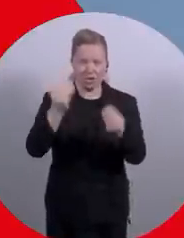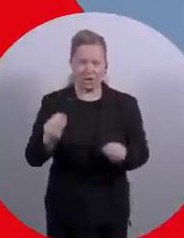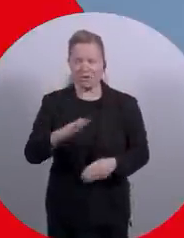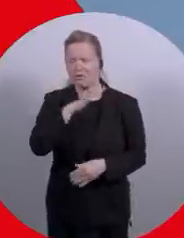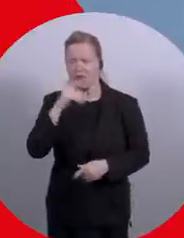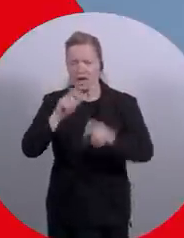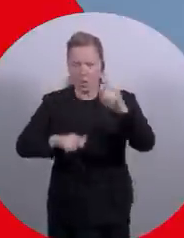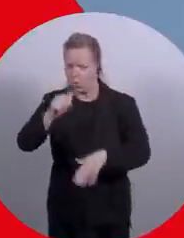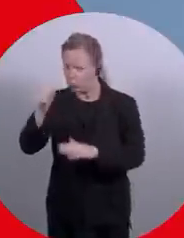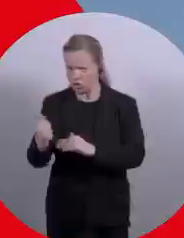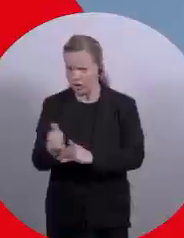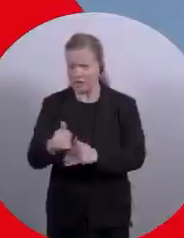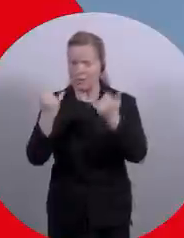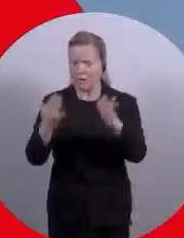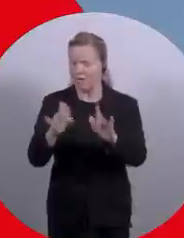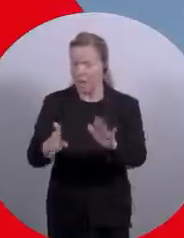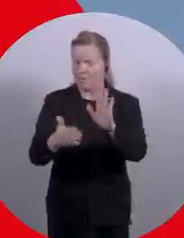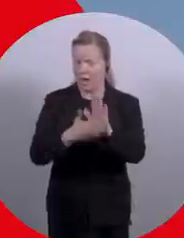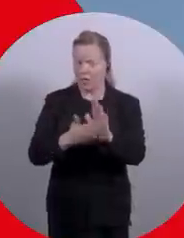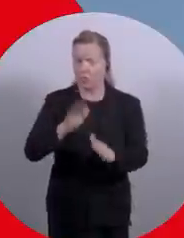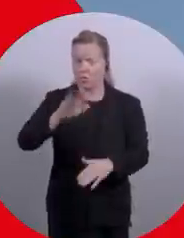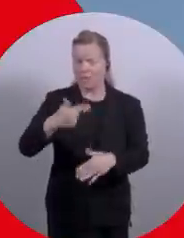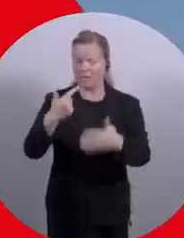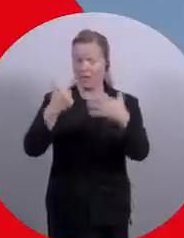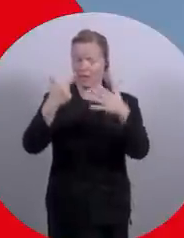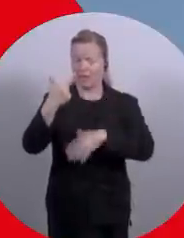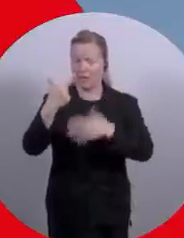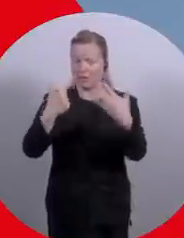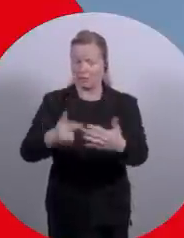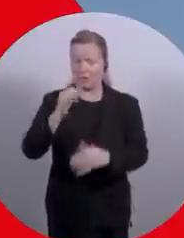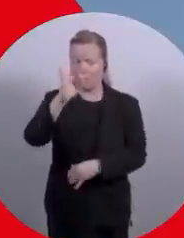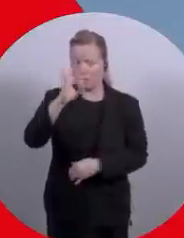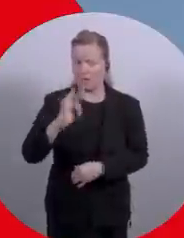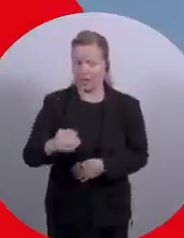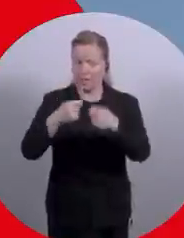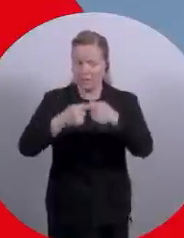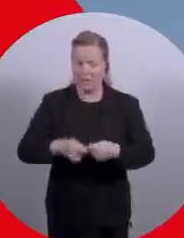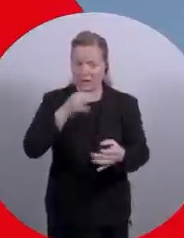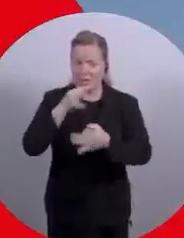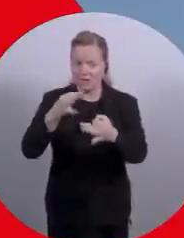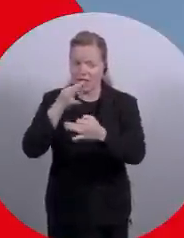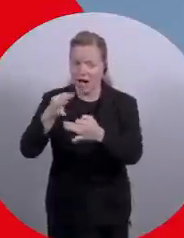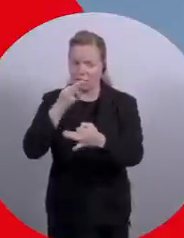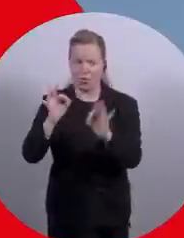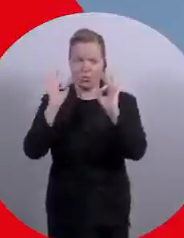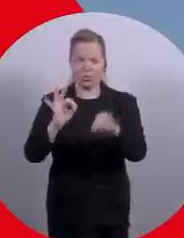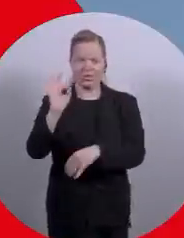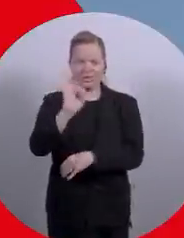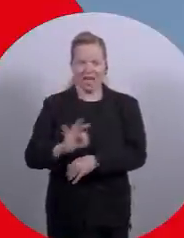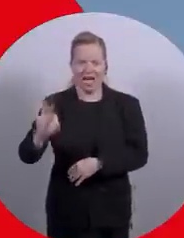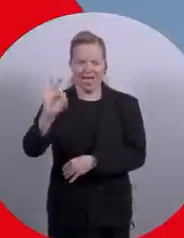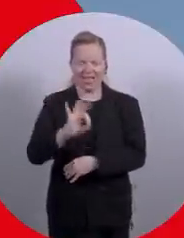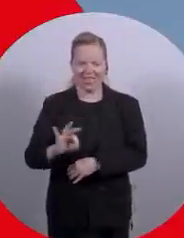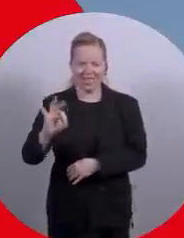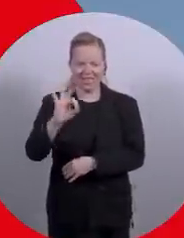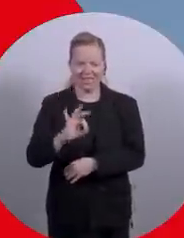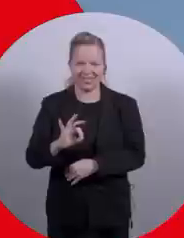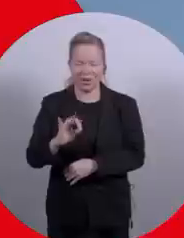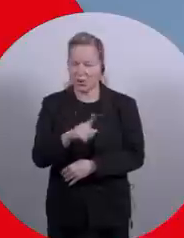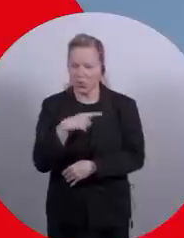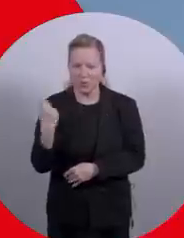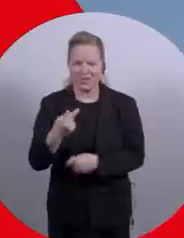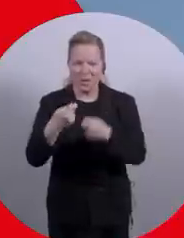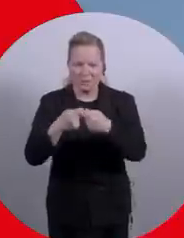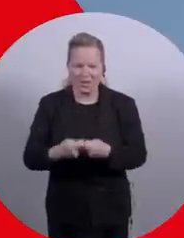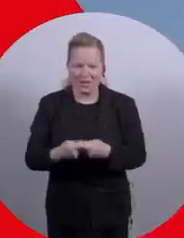unterschätzt aber jetzt den Beweis über 270% Teilnahme an einer Mitgliederbefragung dieser gutes Zeichen für uns als unsere Mitglieder sind